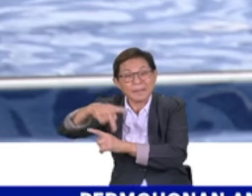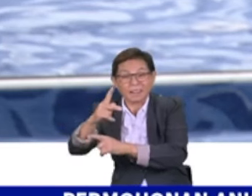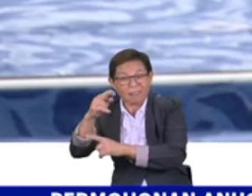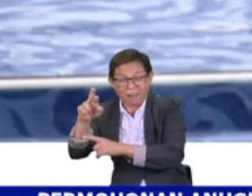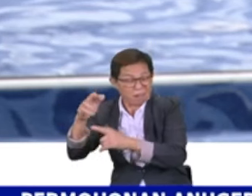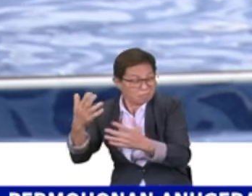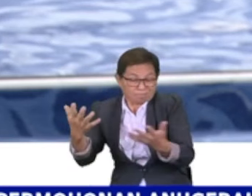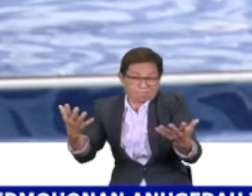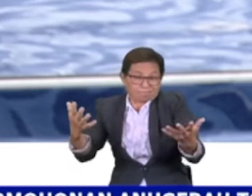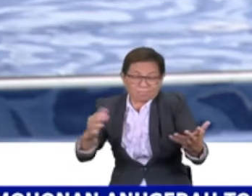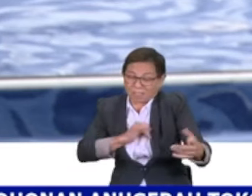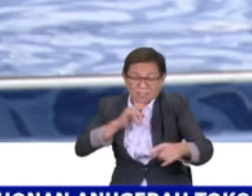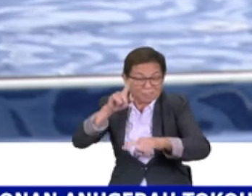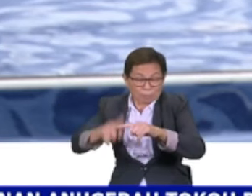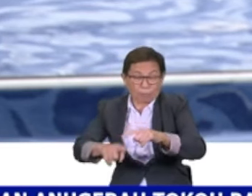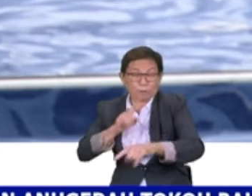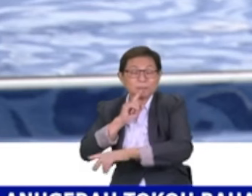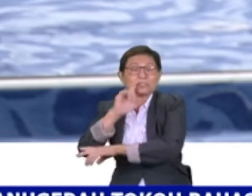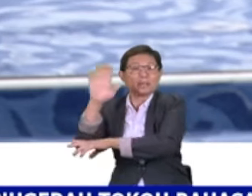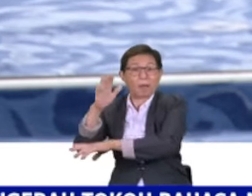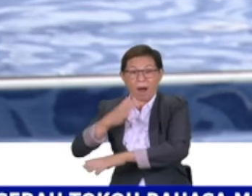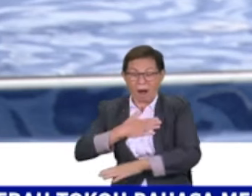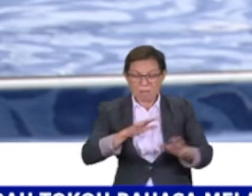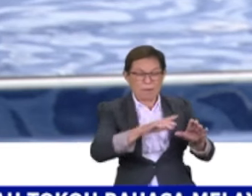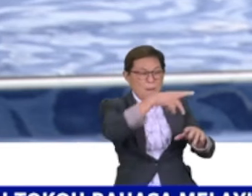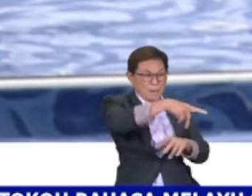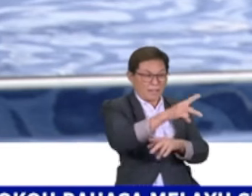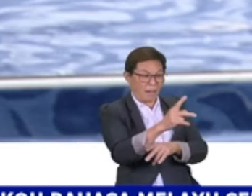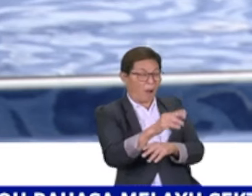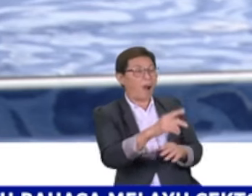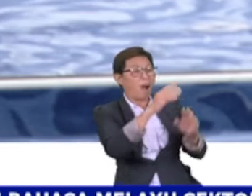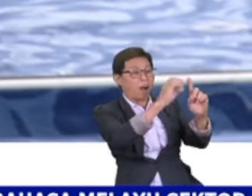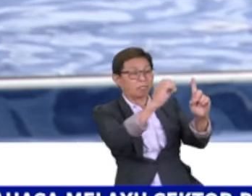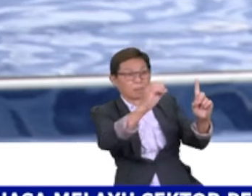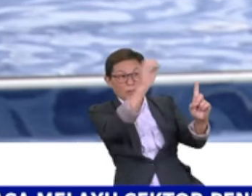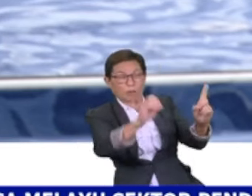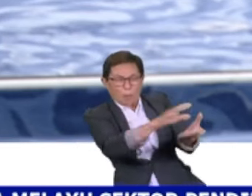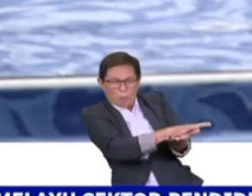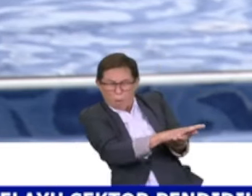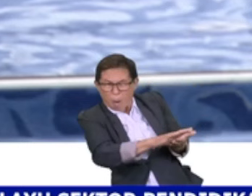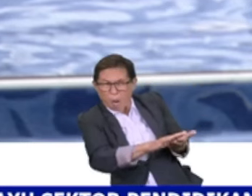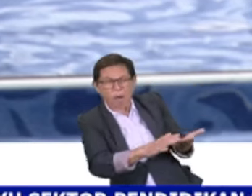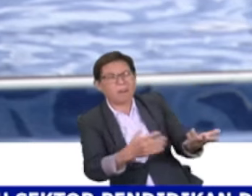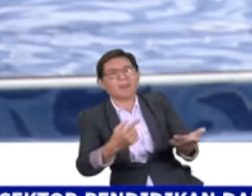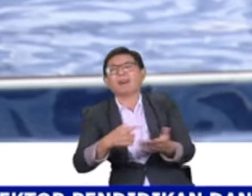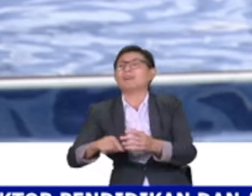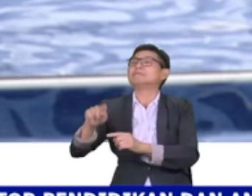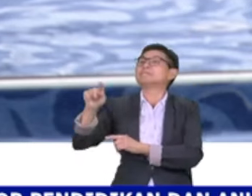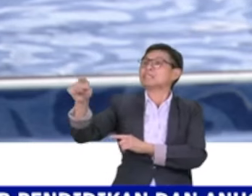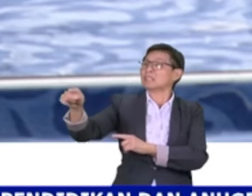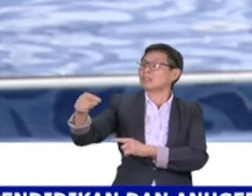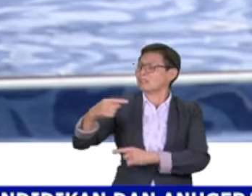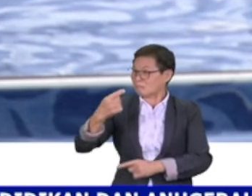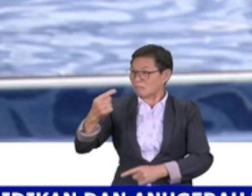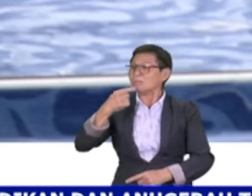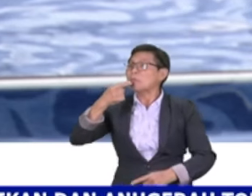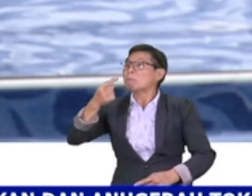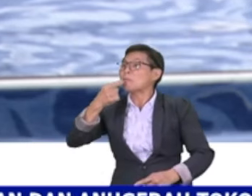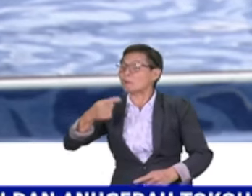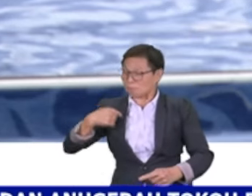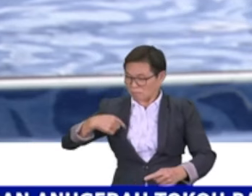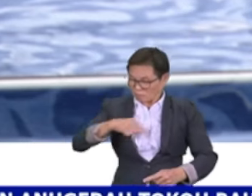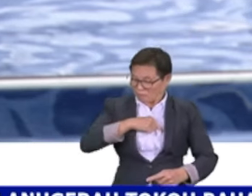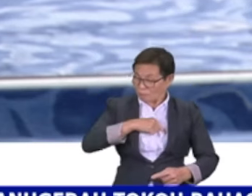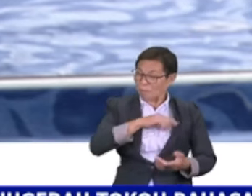menjamin parti saya ini 100% bersih. Seperti mana orang belah sana kadang bicara, kami semua bersih.